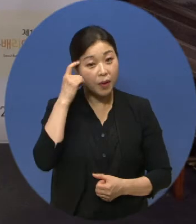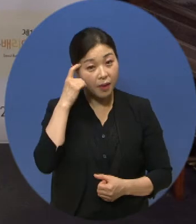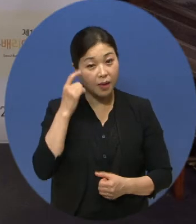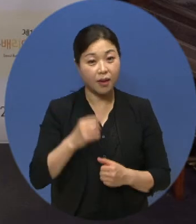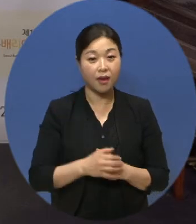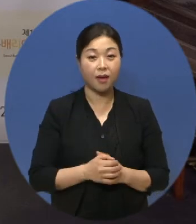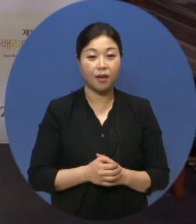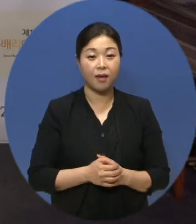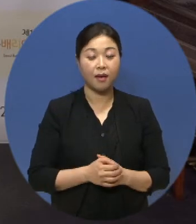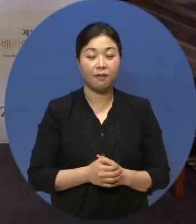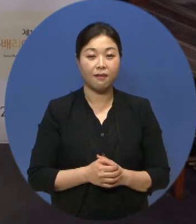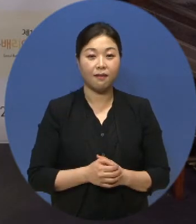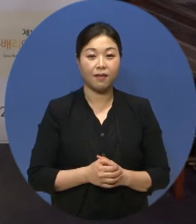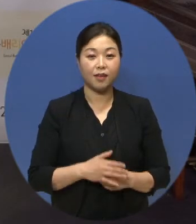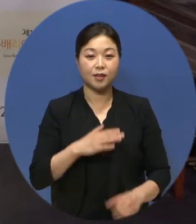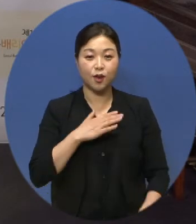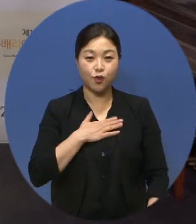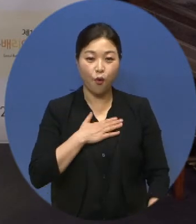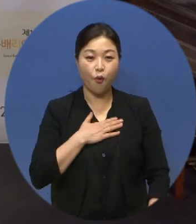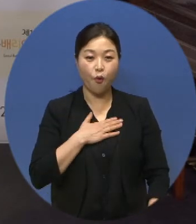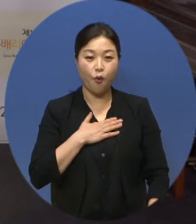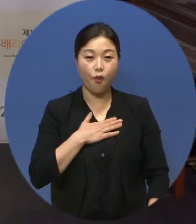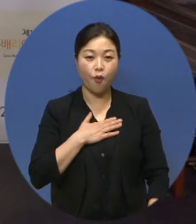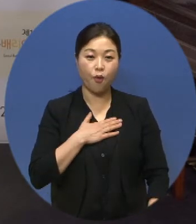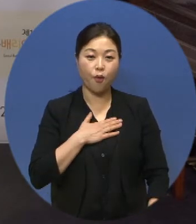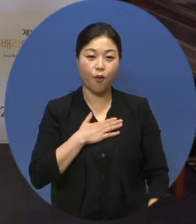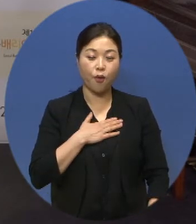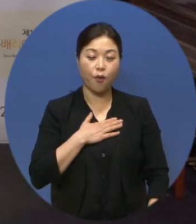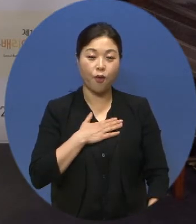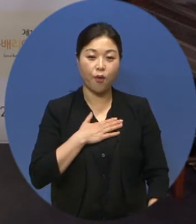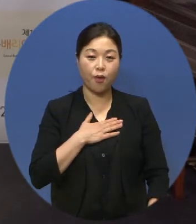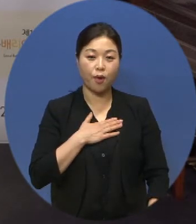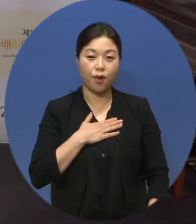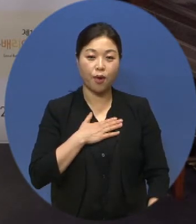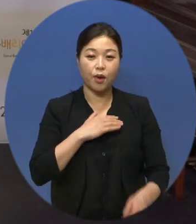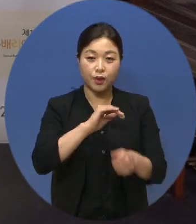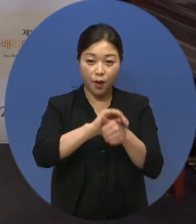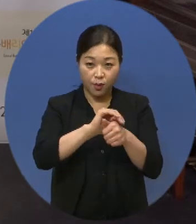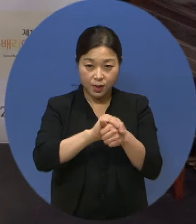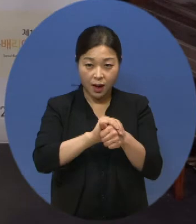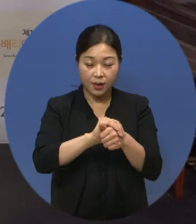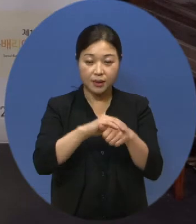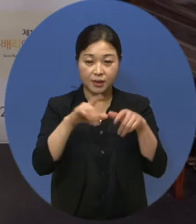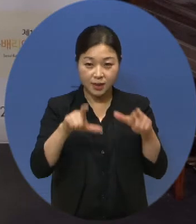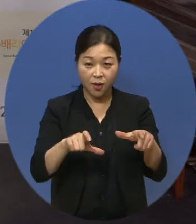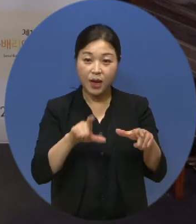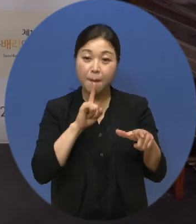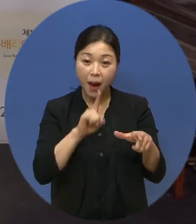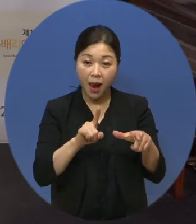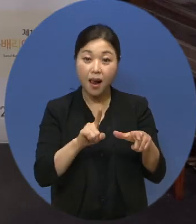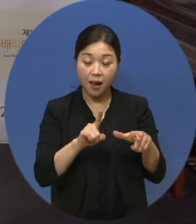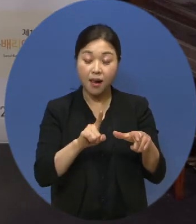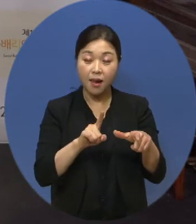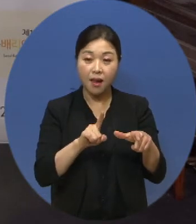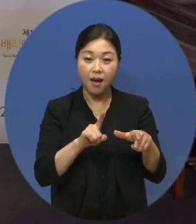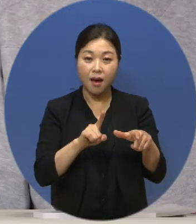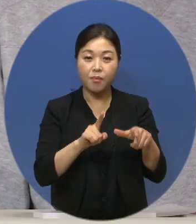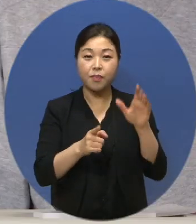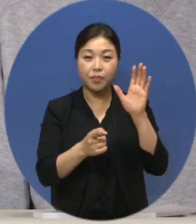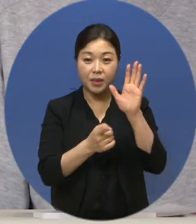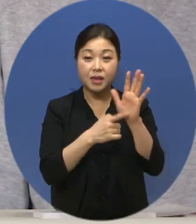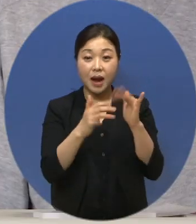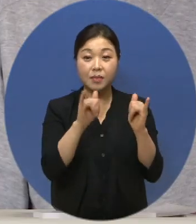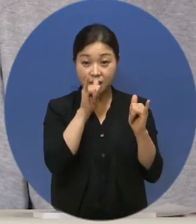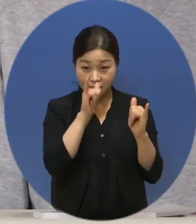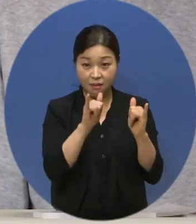저도 이제 그런 예를 들어 경상도 말씨를 쓰는 캐릭터가 나오는데, 그러니까